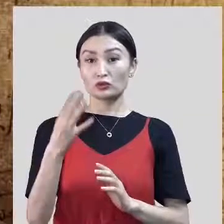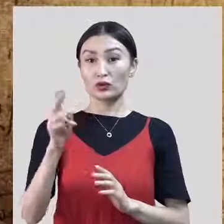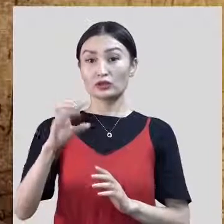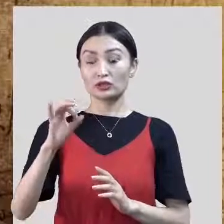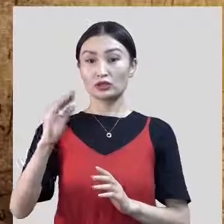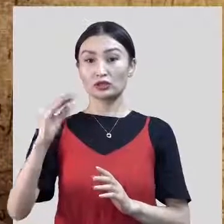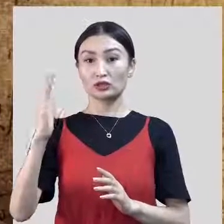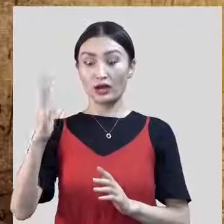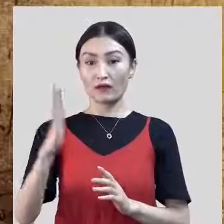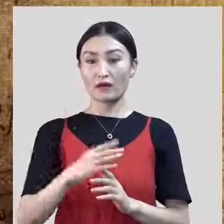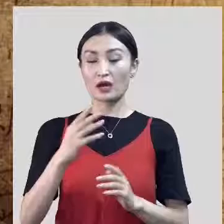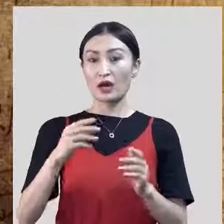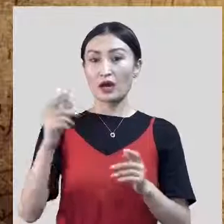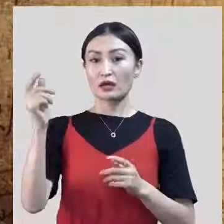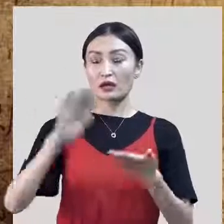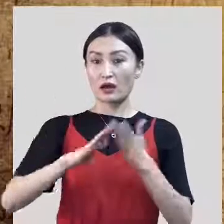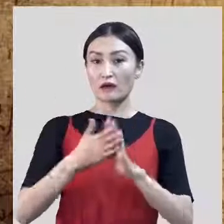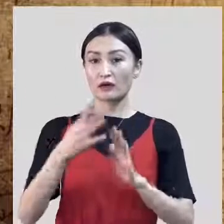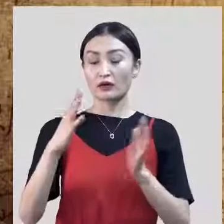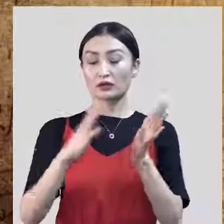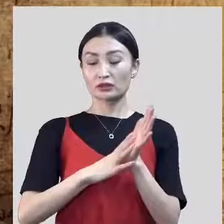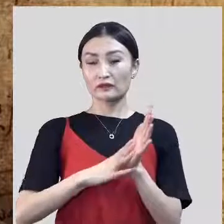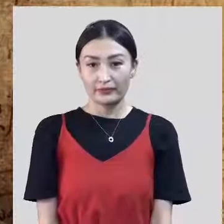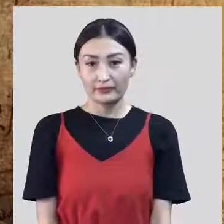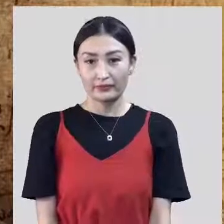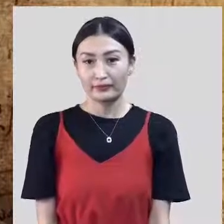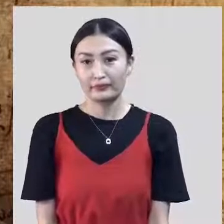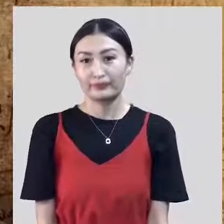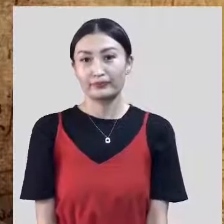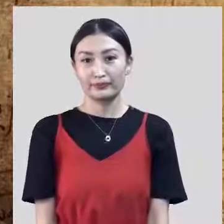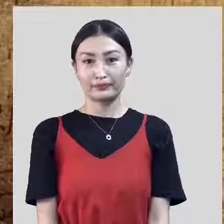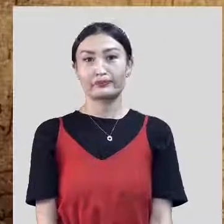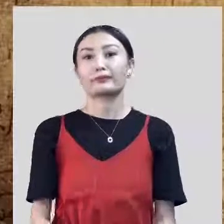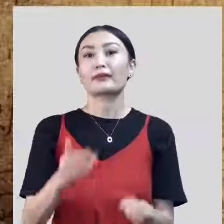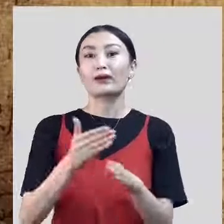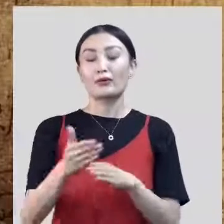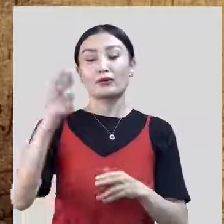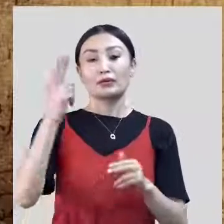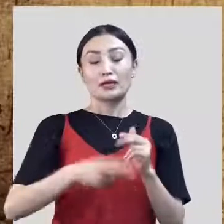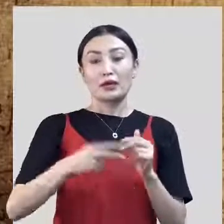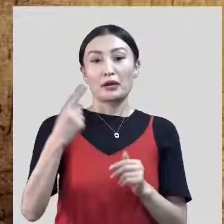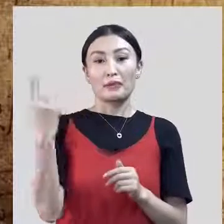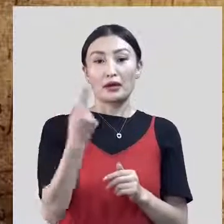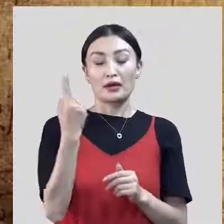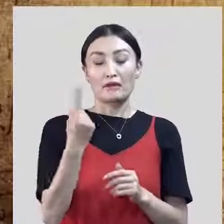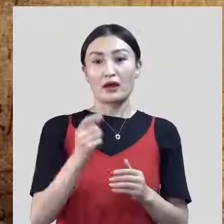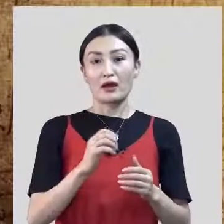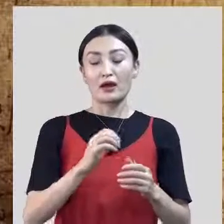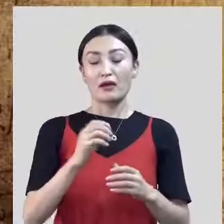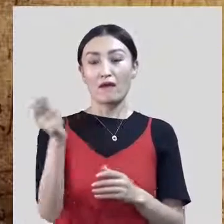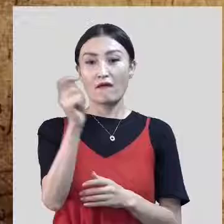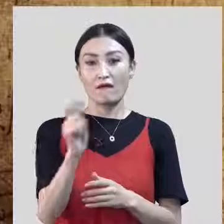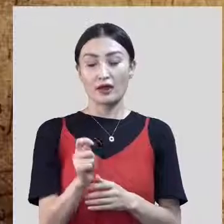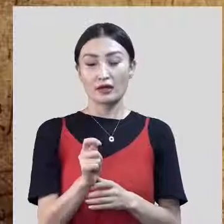договор девяти держав договор 5 держав после окончания первой мировой войны италия